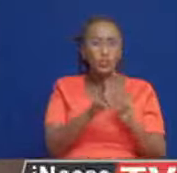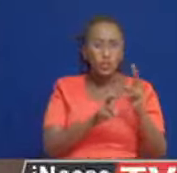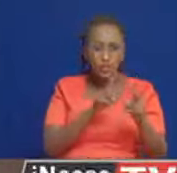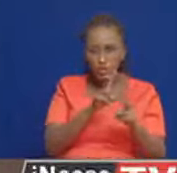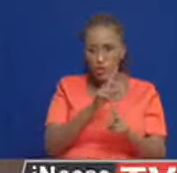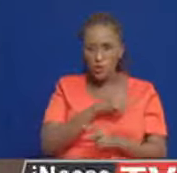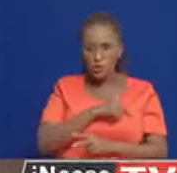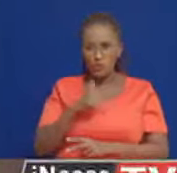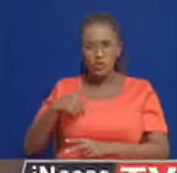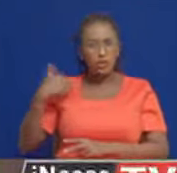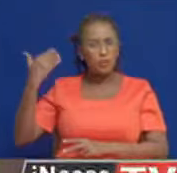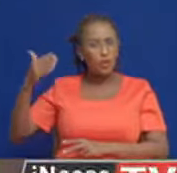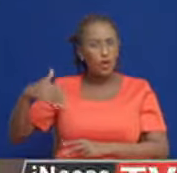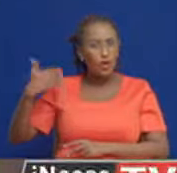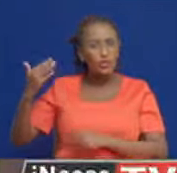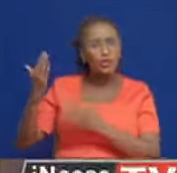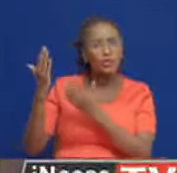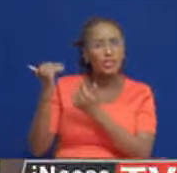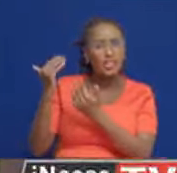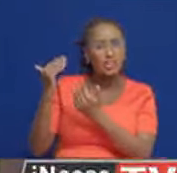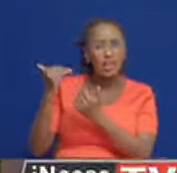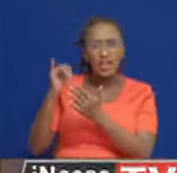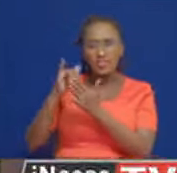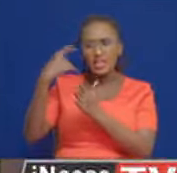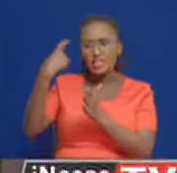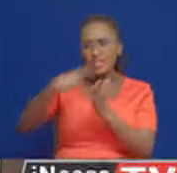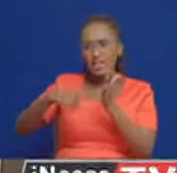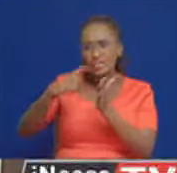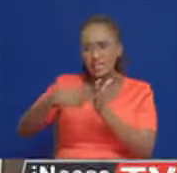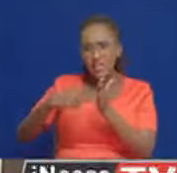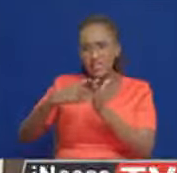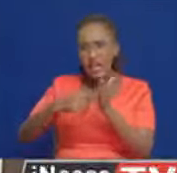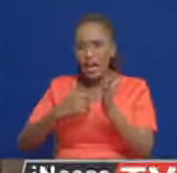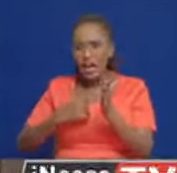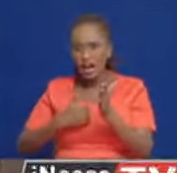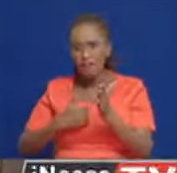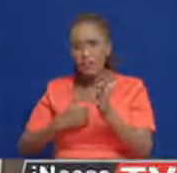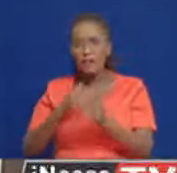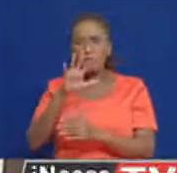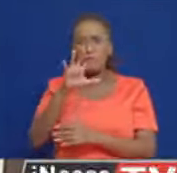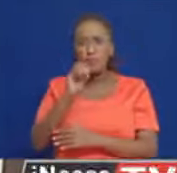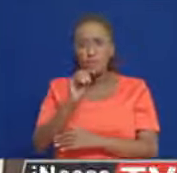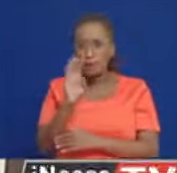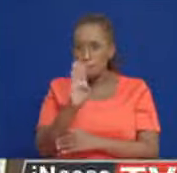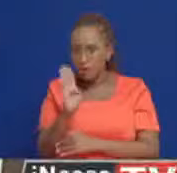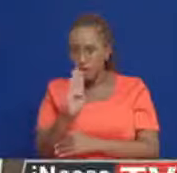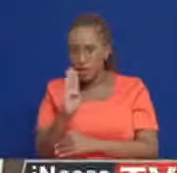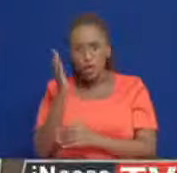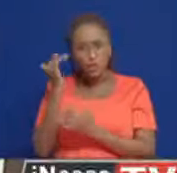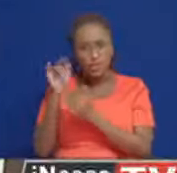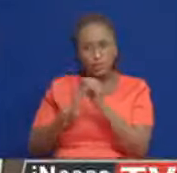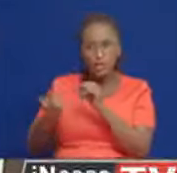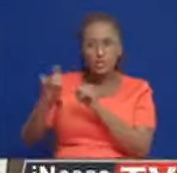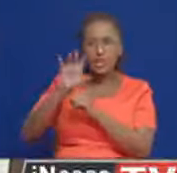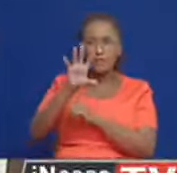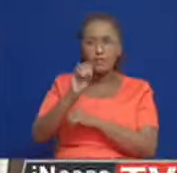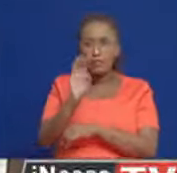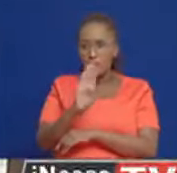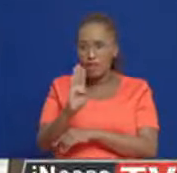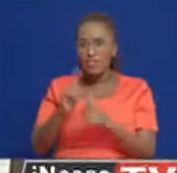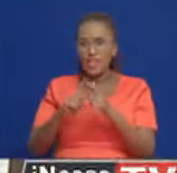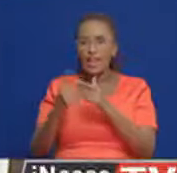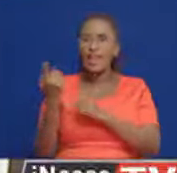kwamba tunatarajia ule ushuru kuwe na bilioni 50. So we expected an increase of 50 billion. Mwaka